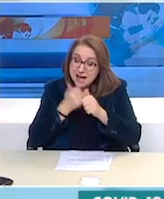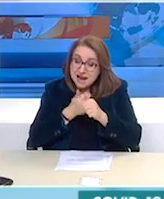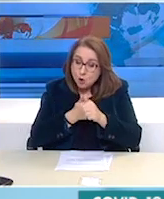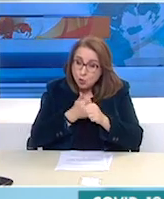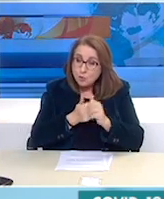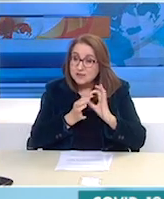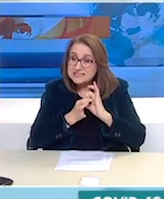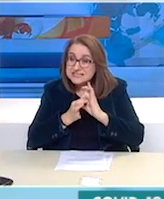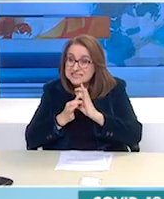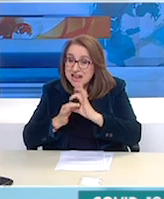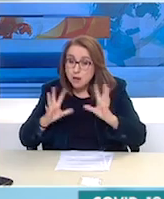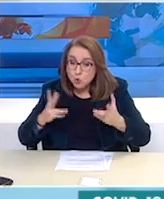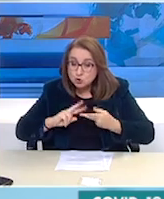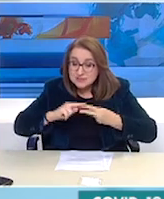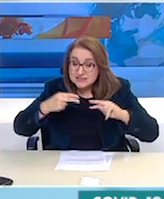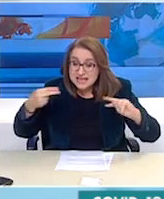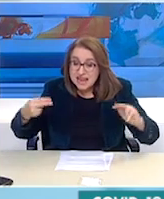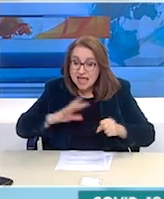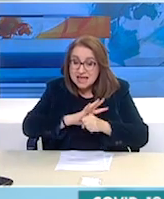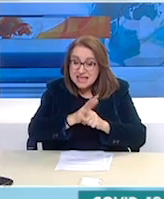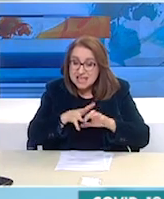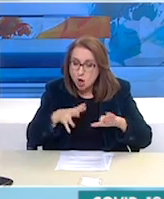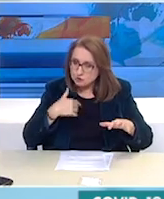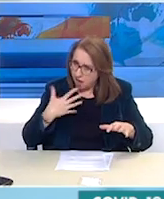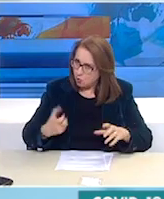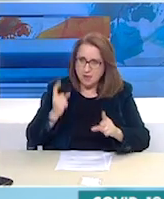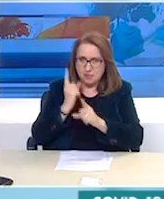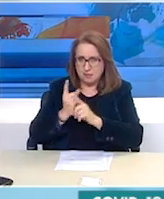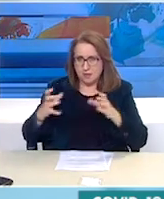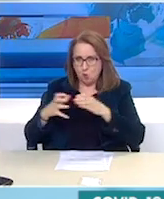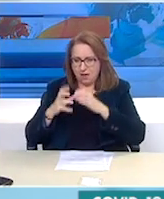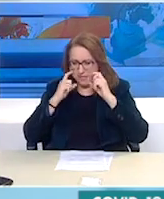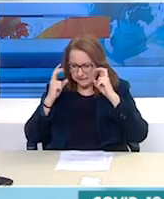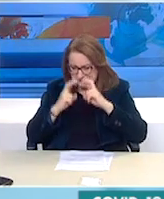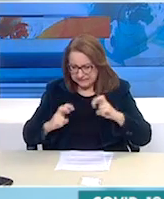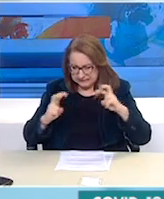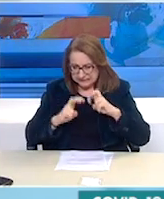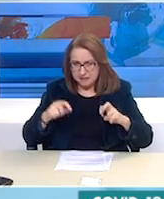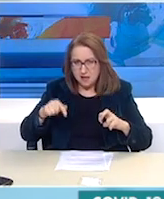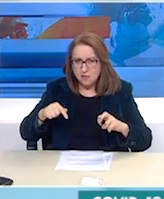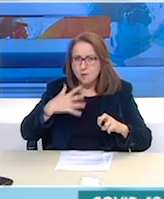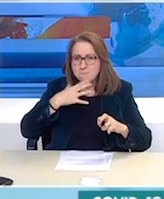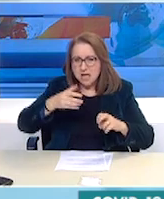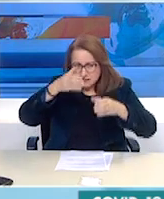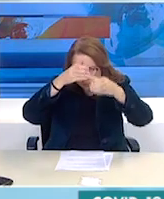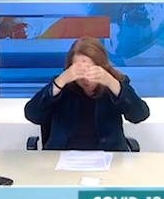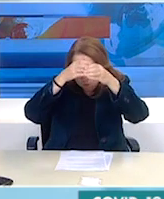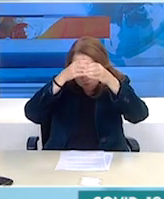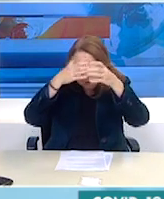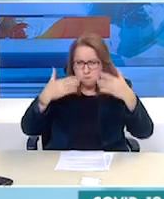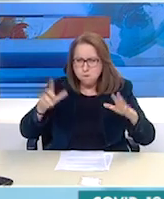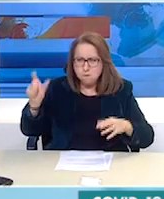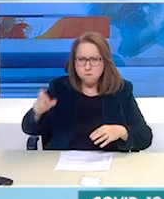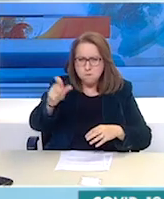τη γενετική ποικιλομορφία του ιού και στην πατρίδα μας. Είναι τα καλύτερα μυαλά της Ελλάδας, όπως λέω εγώ, και θα περιμένουμε